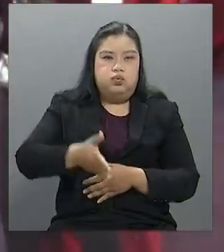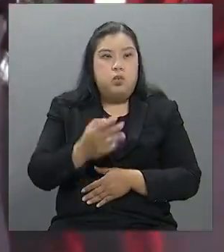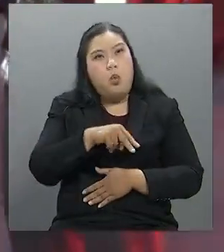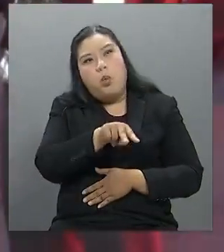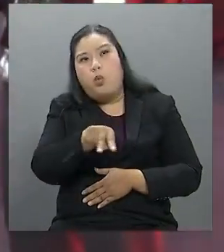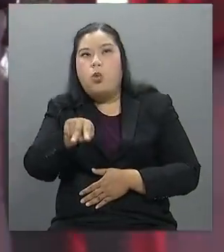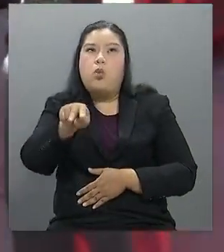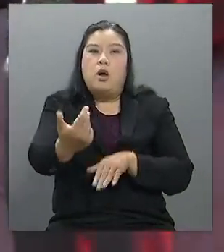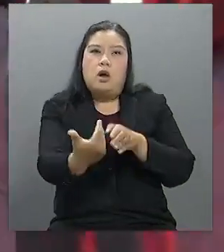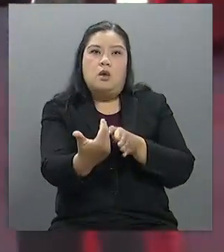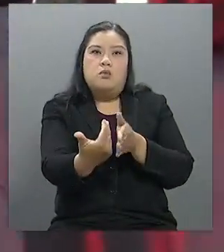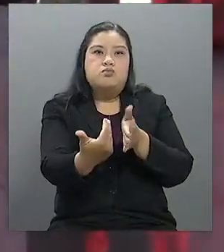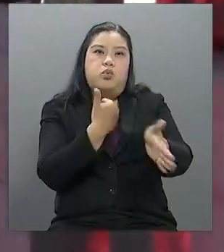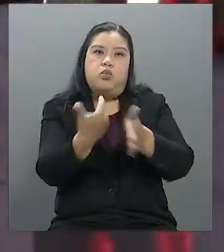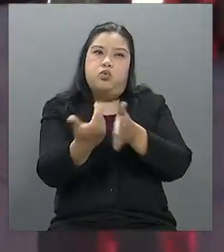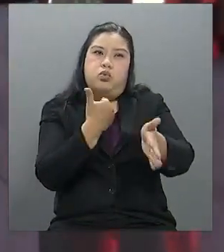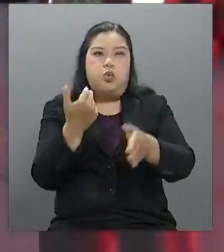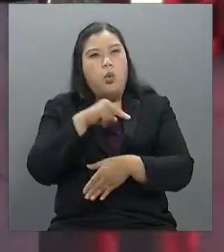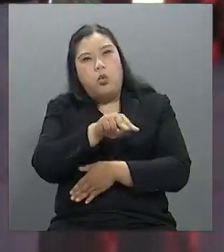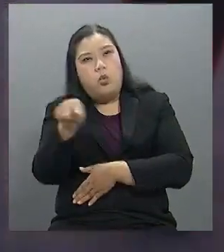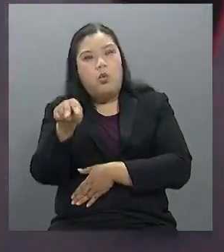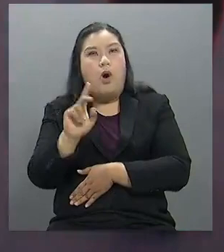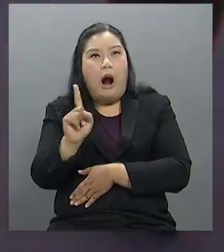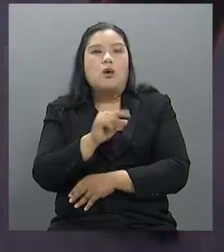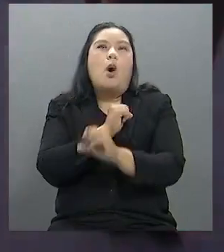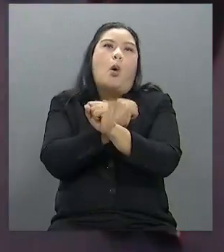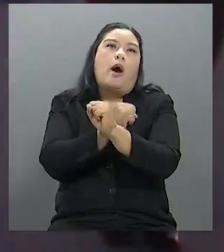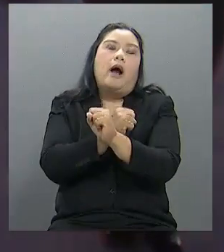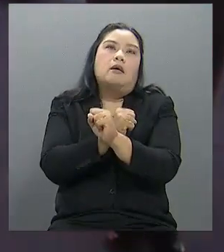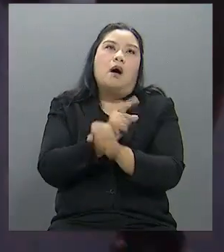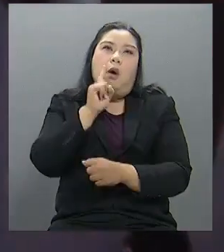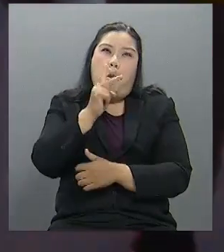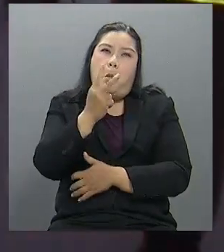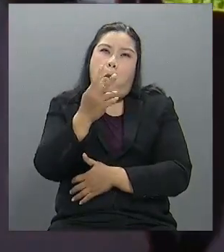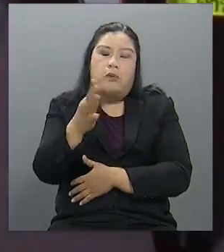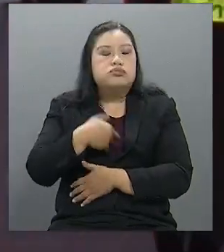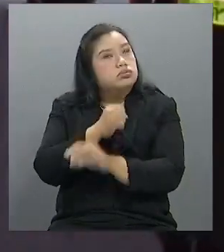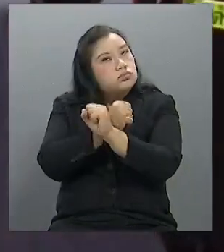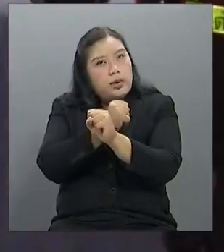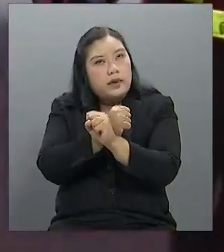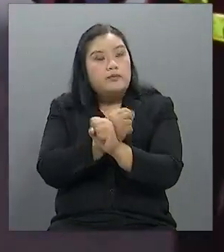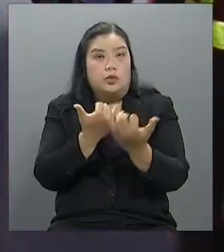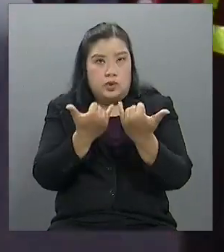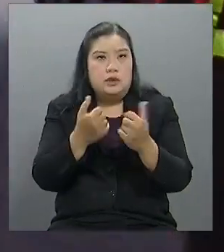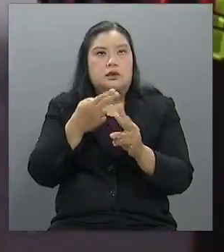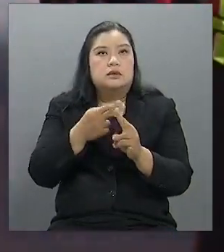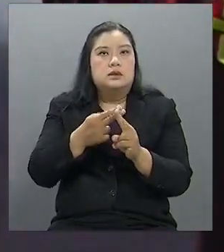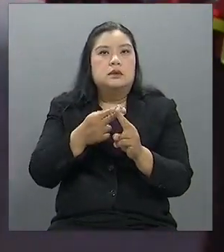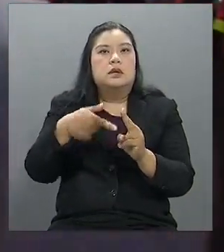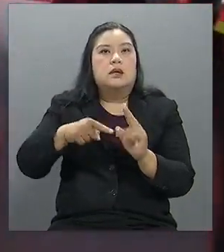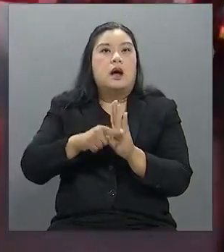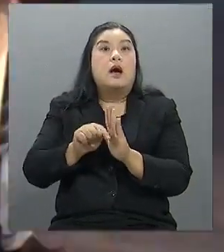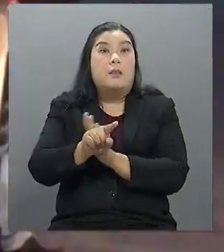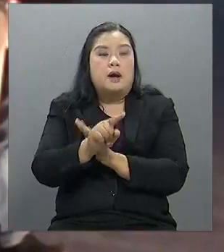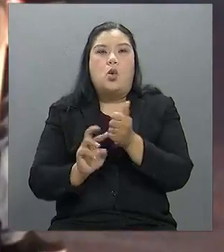ากรุงเทพเลยนะคะเพื่อป้องกันการเกิดเหตุซ้ำโดยพันตำรวจโทธนทัศน์ทองจันทร์รองผู้กำกับสืบสวนสภ.ชัยโ